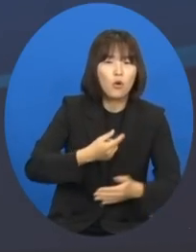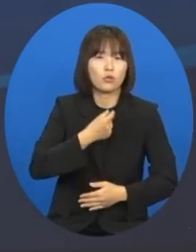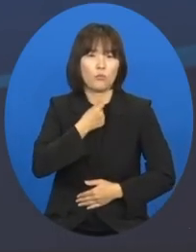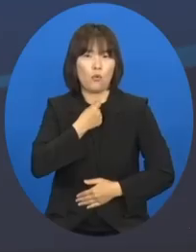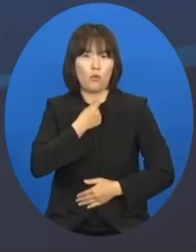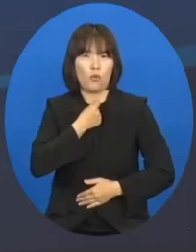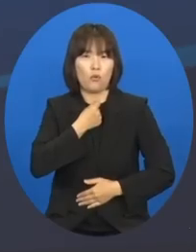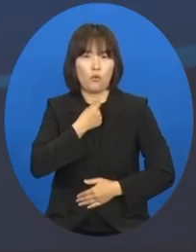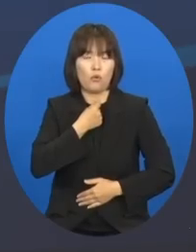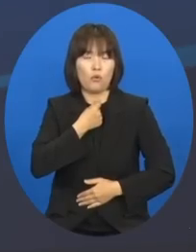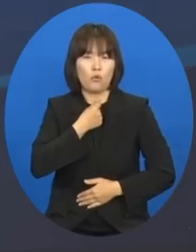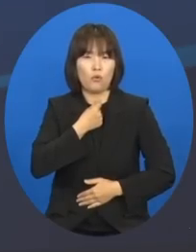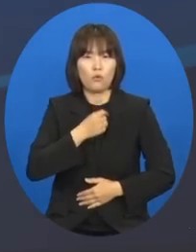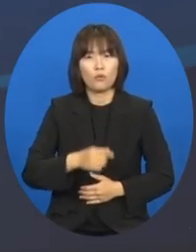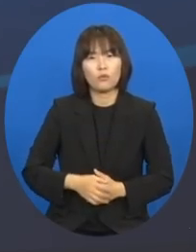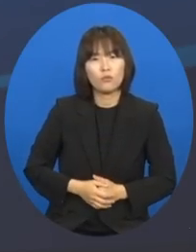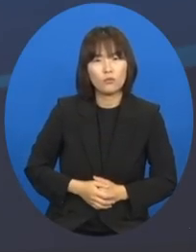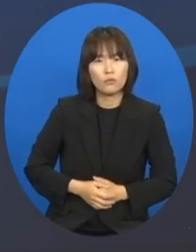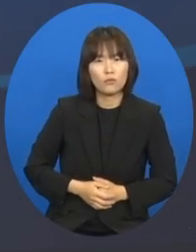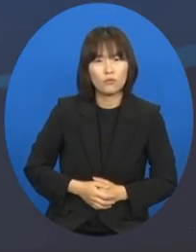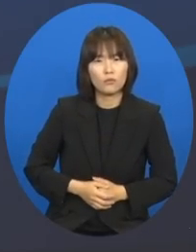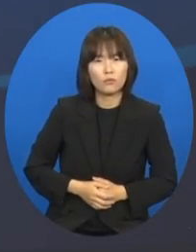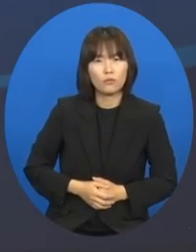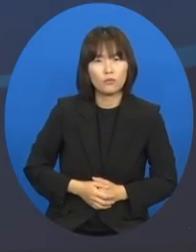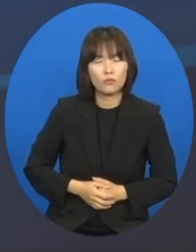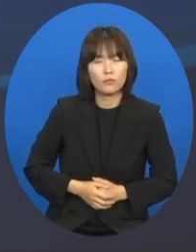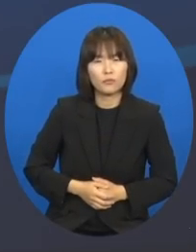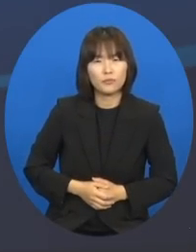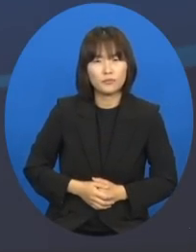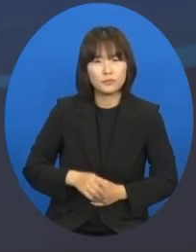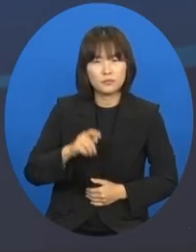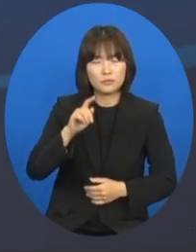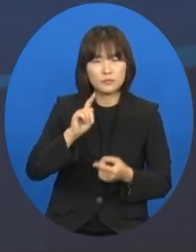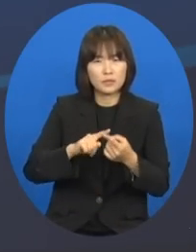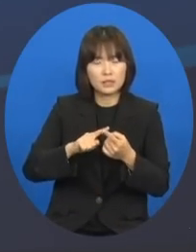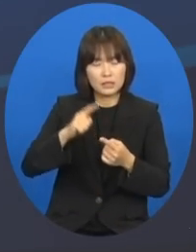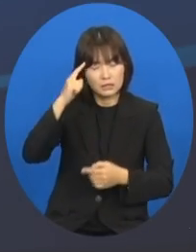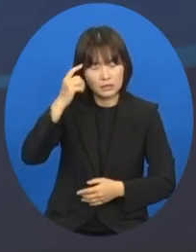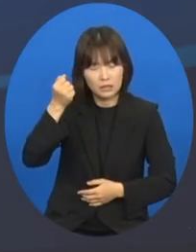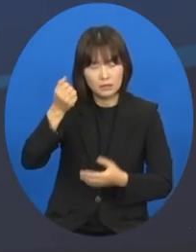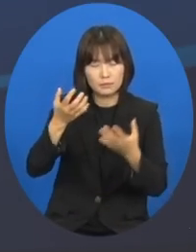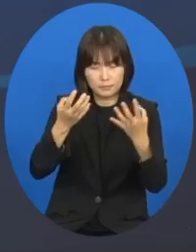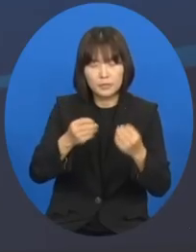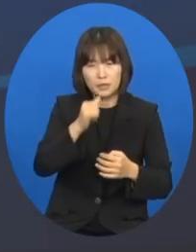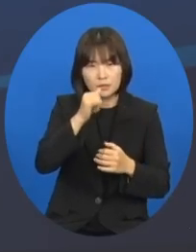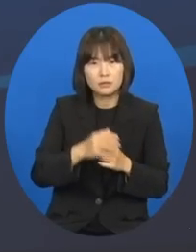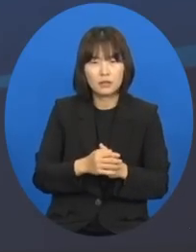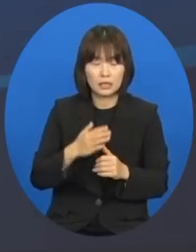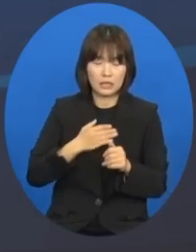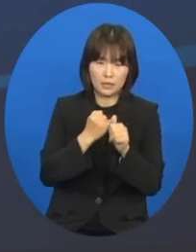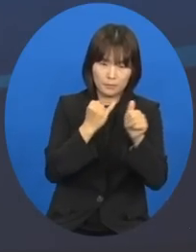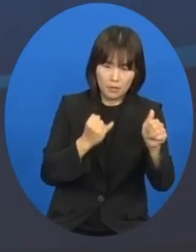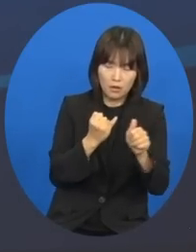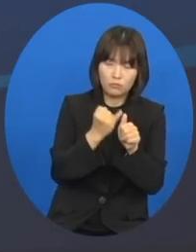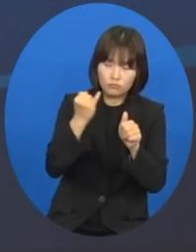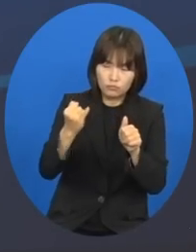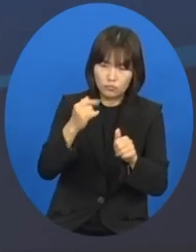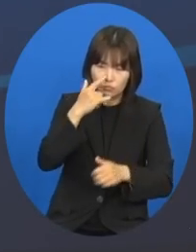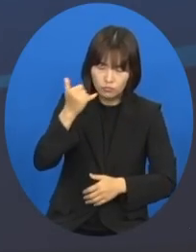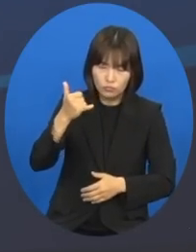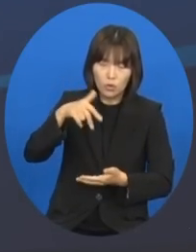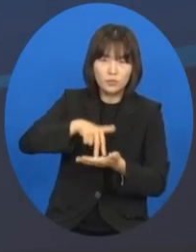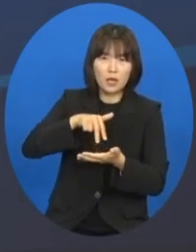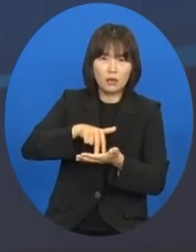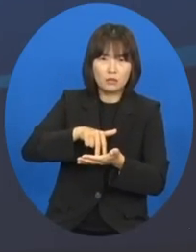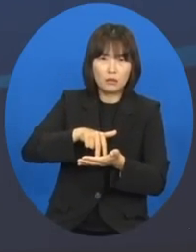나를 줘야지 그게 정상이지 그게 사람이 사는 도리지 내가 아내로서 내가 남편으로써 내가 부모로서 이만큼 했으면